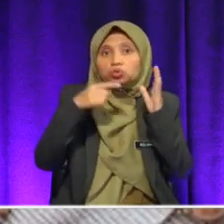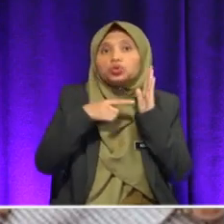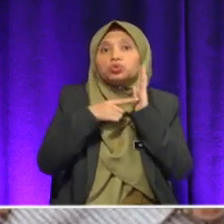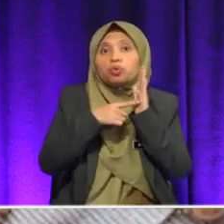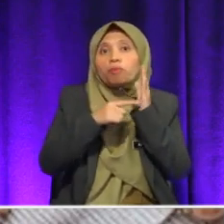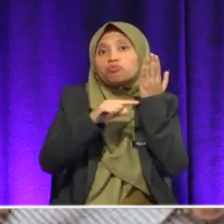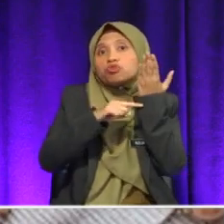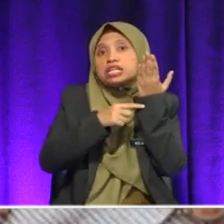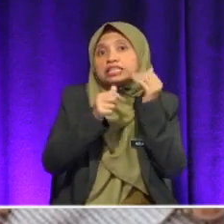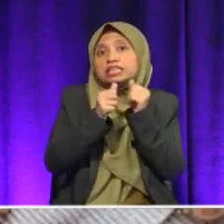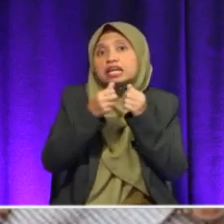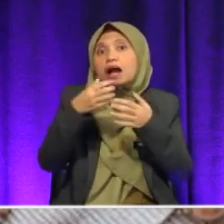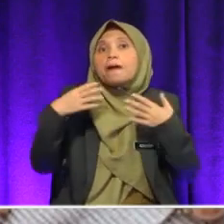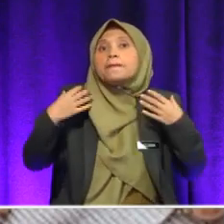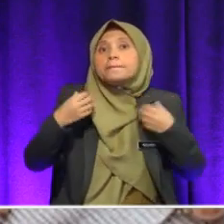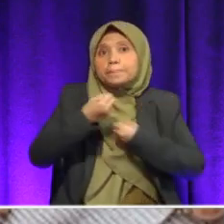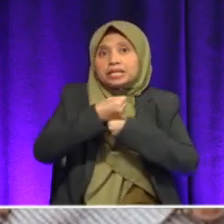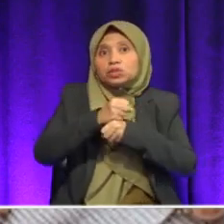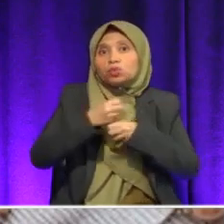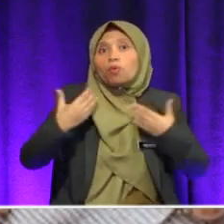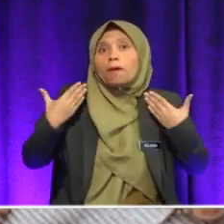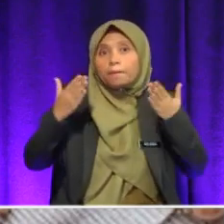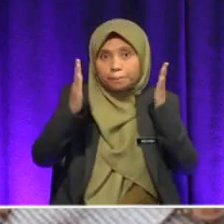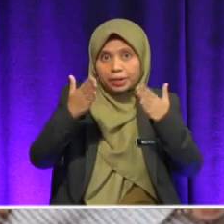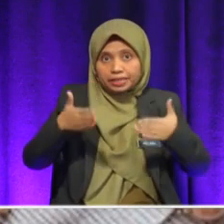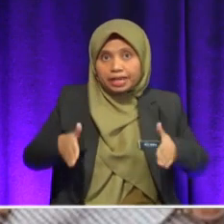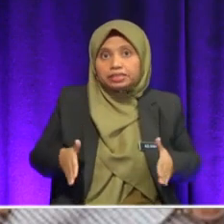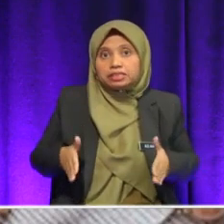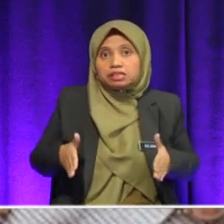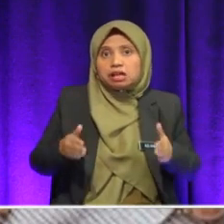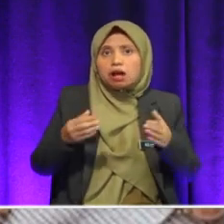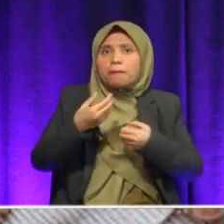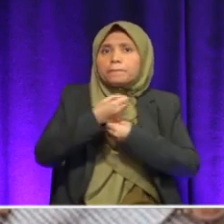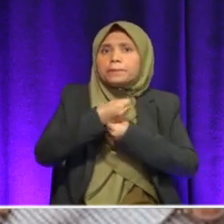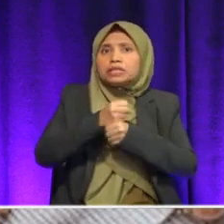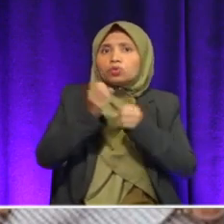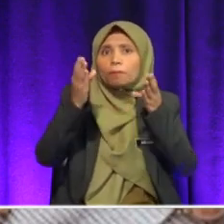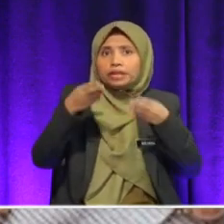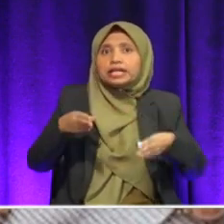Bermuda dengan bentuk badan bentuk badan manusia